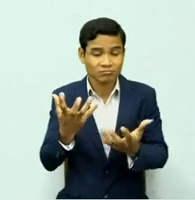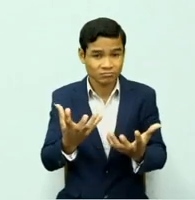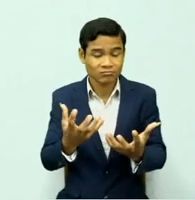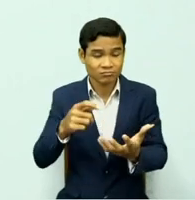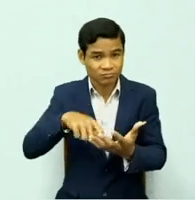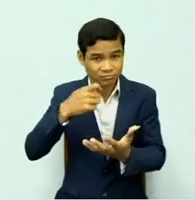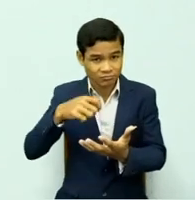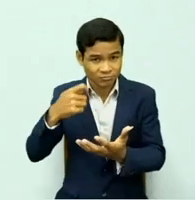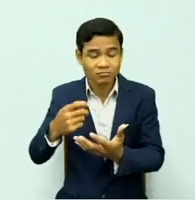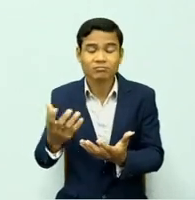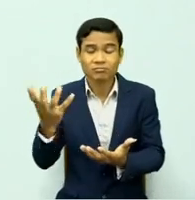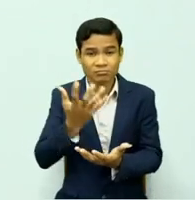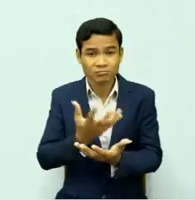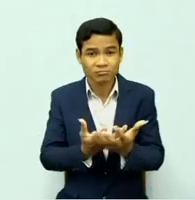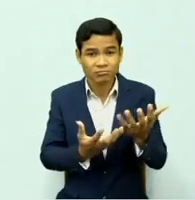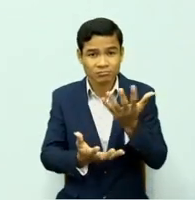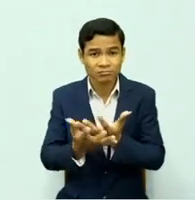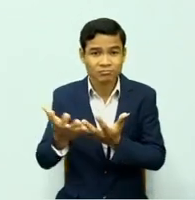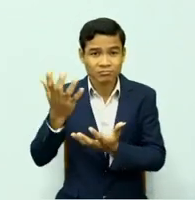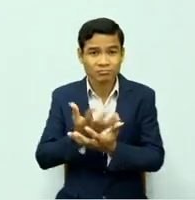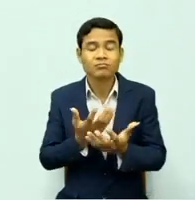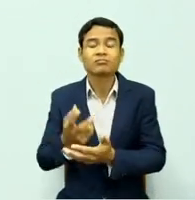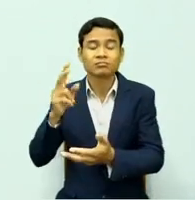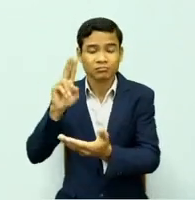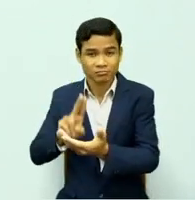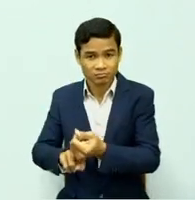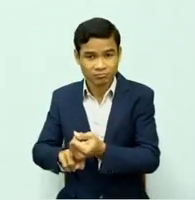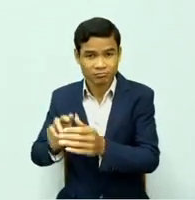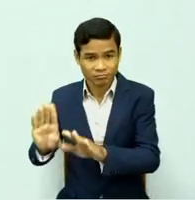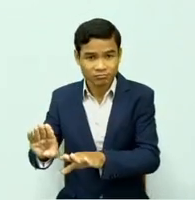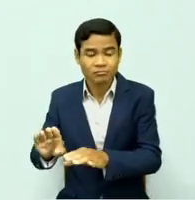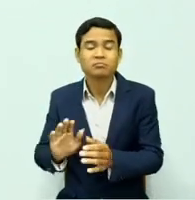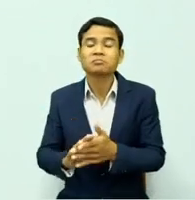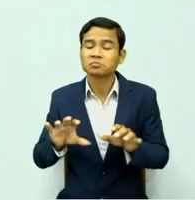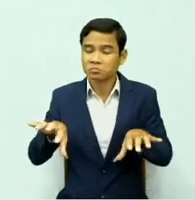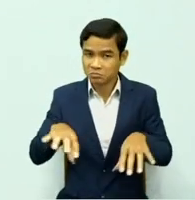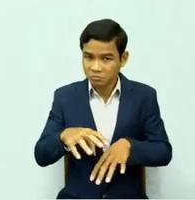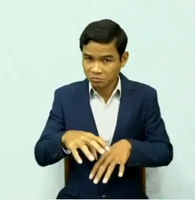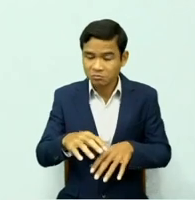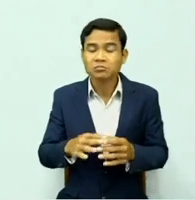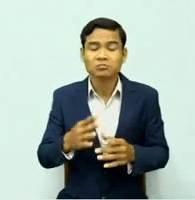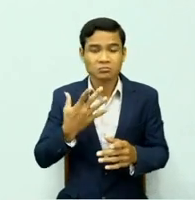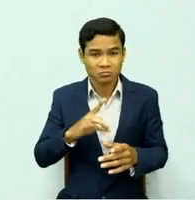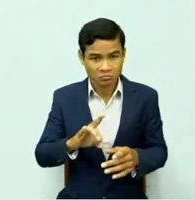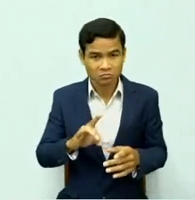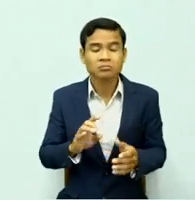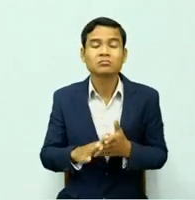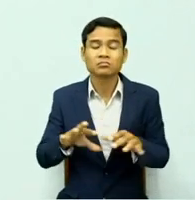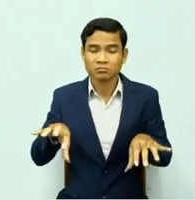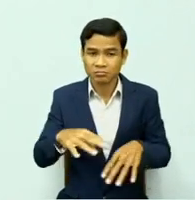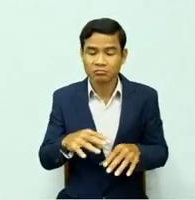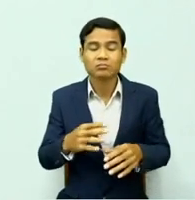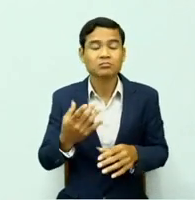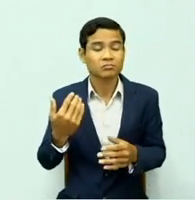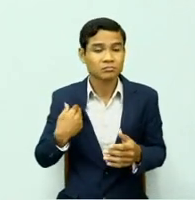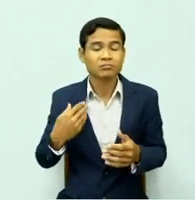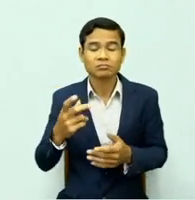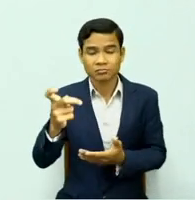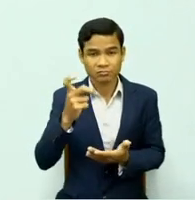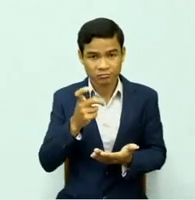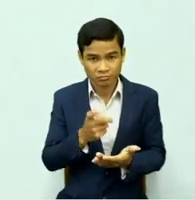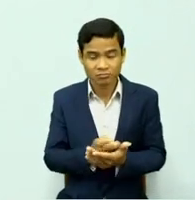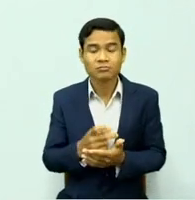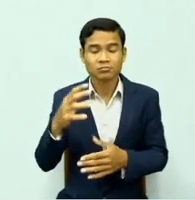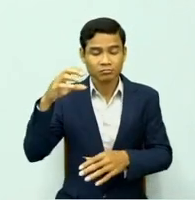អត់ចានេះហើយគឺជាគំរូមួយដូចគ្នាគ្រាន់តែជាសកម្មភាពចាគំរូបែបនេះគេថាជាគំរូសកម្មភាពប្រ